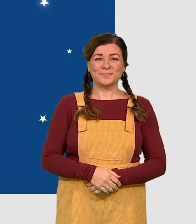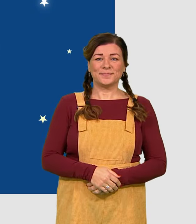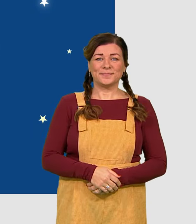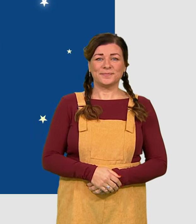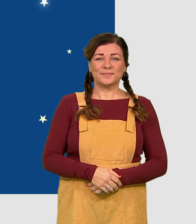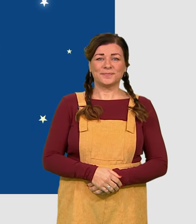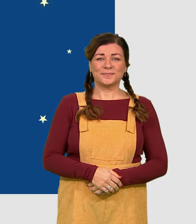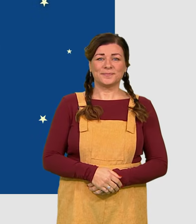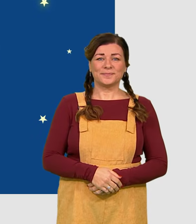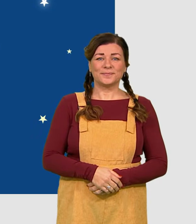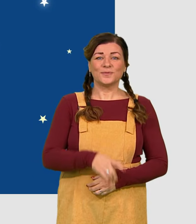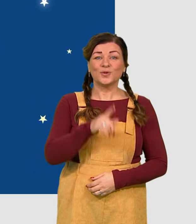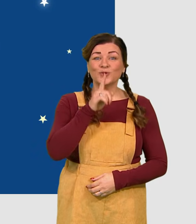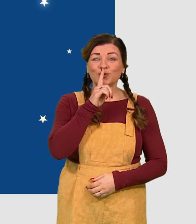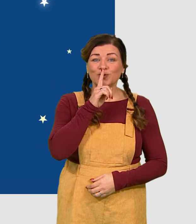cyw.